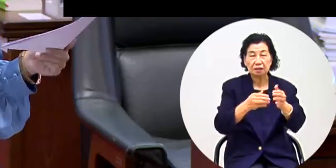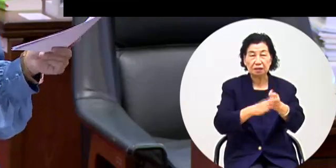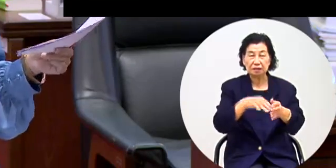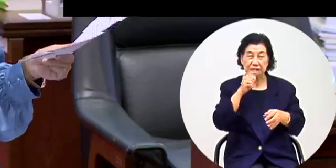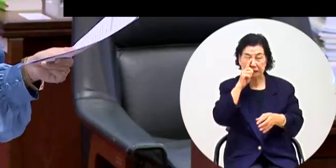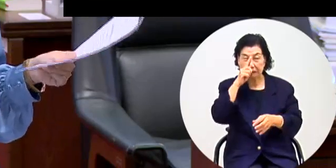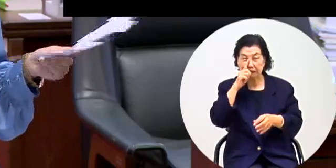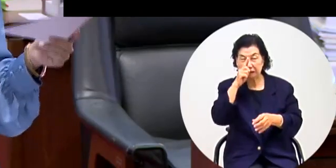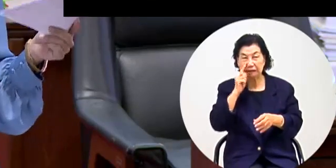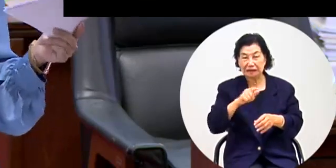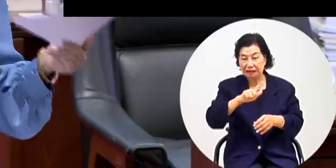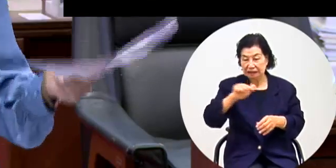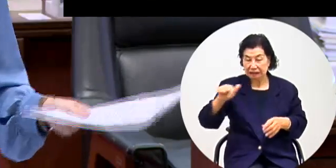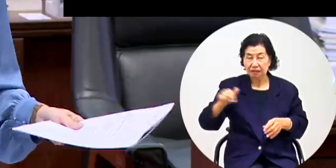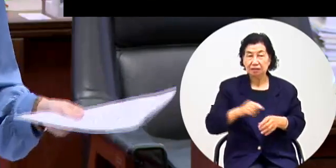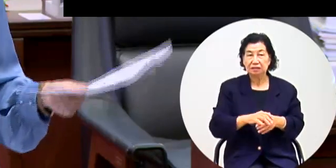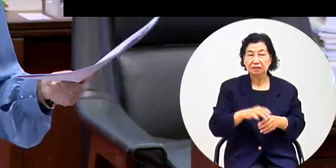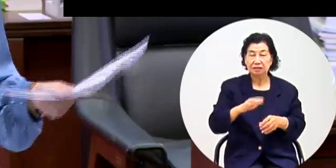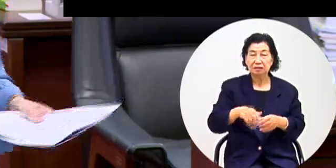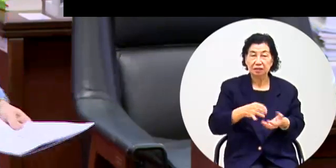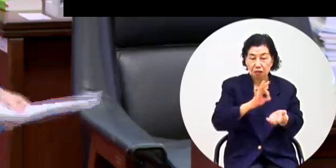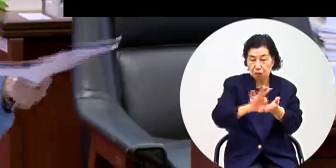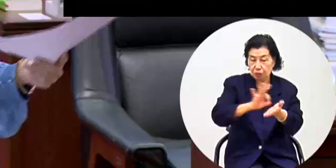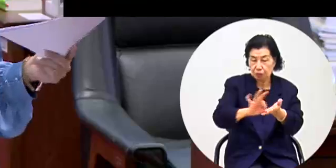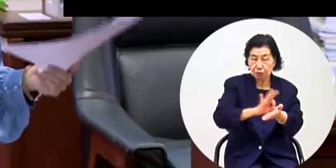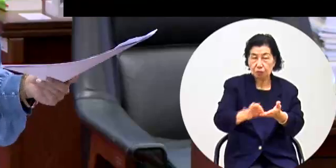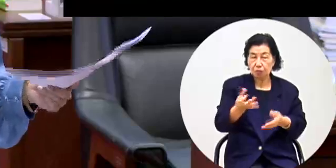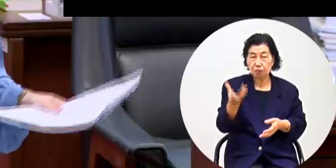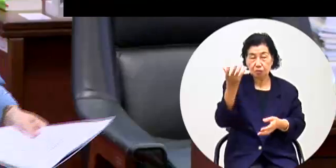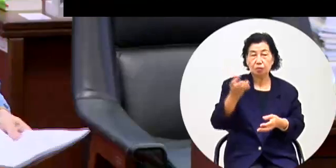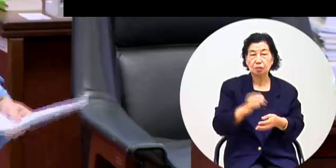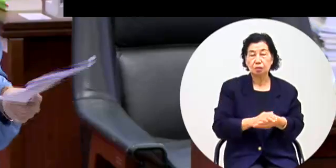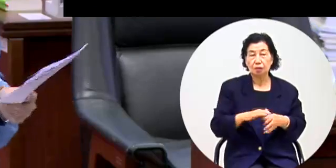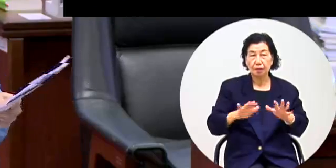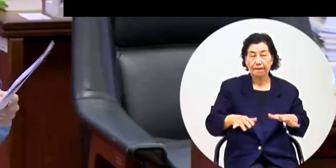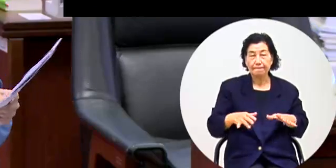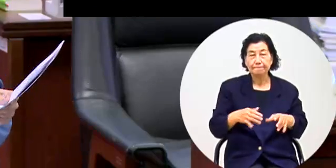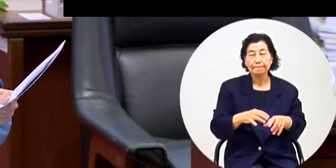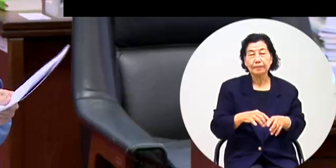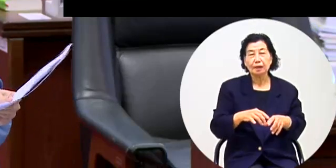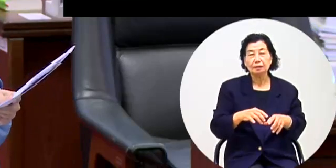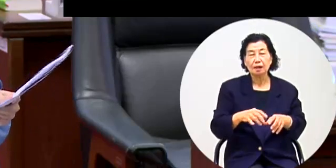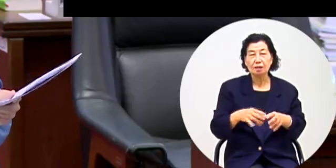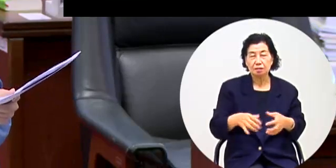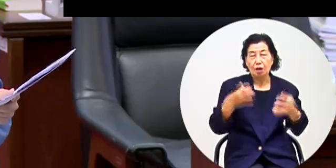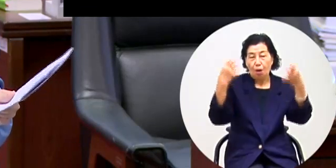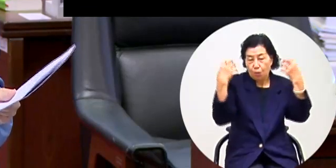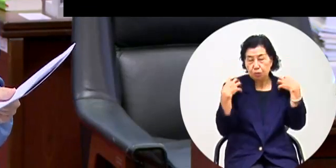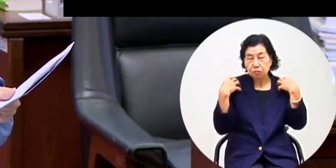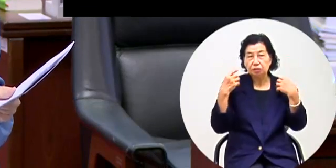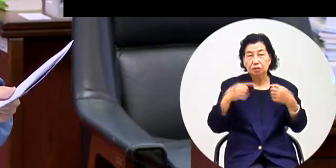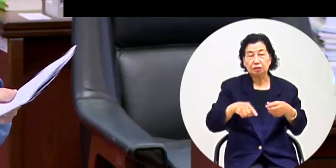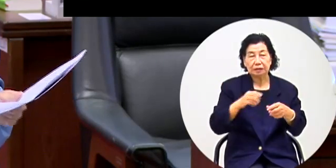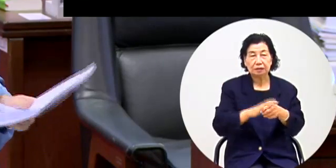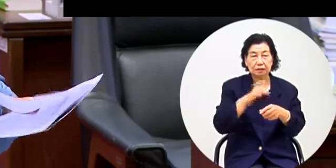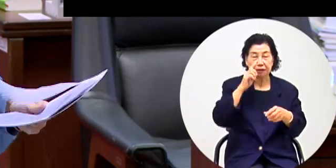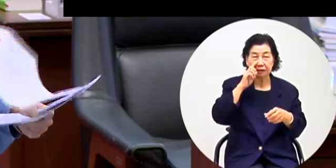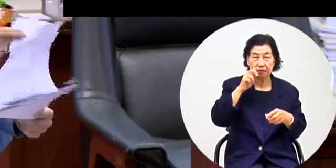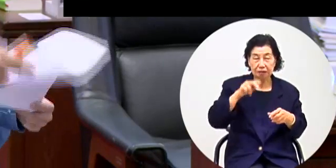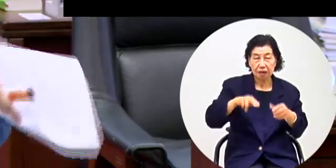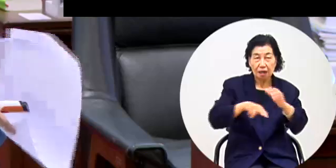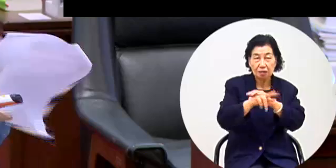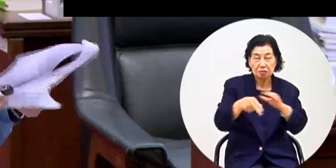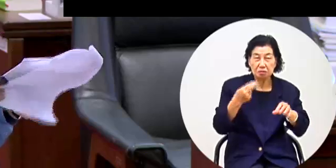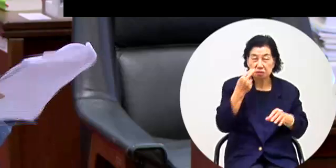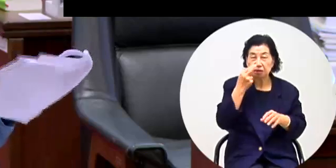譬如说我们必须要承受空气污染的部分，我们必须要承受我们的环境有没有这么多地方可以去存放这些底